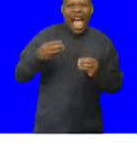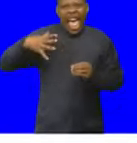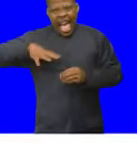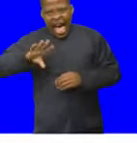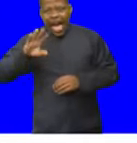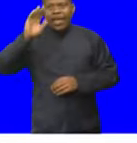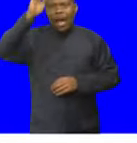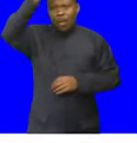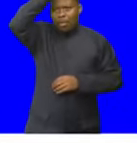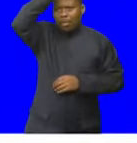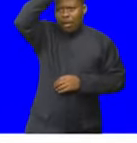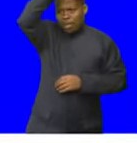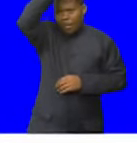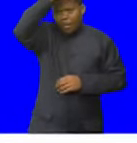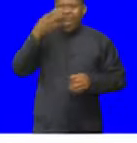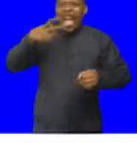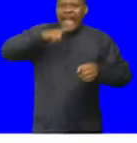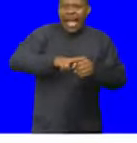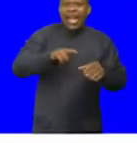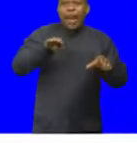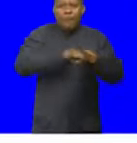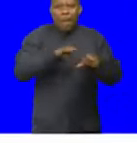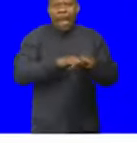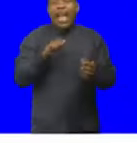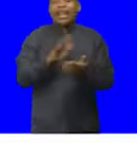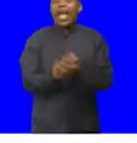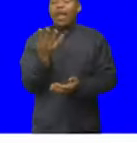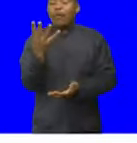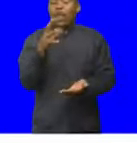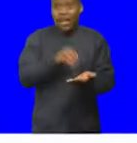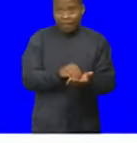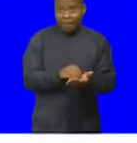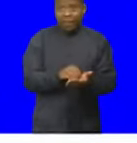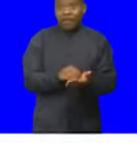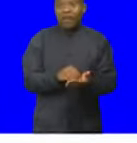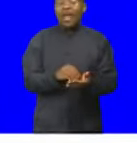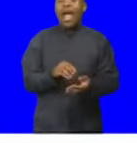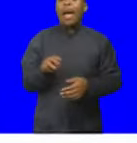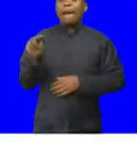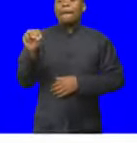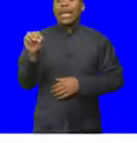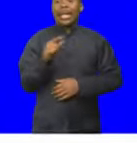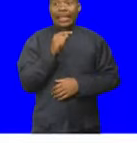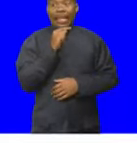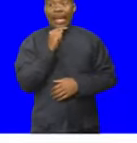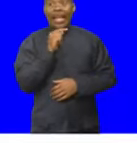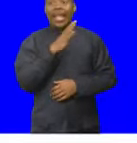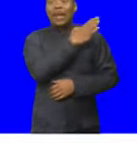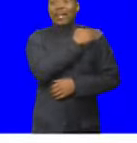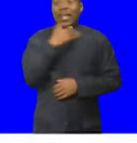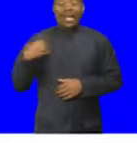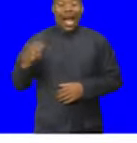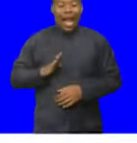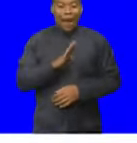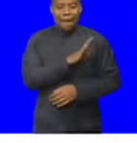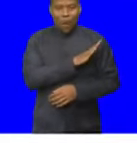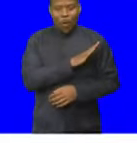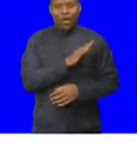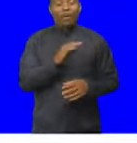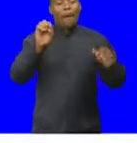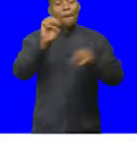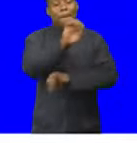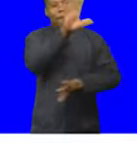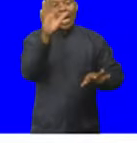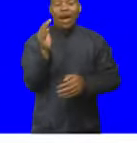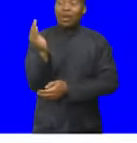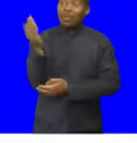Lelibandla lethulwe yimvuna yetempilo lizinkosi ngemsombuluko yokuseni. Lomuhla la sitobeka i-board